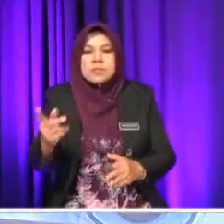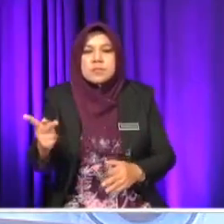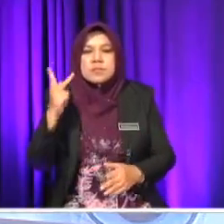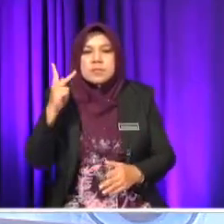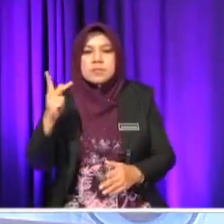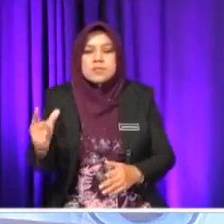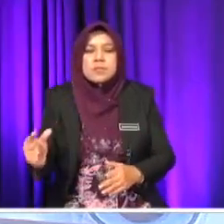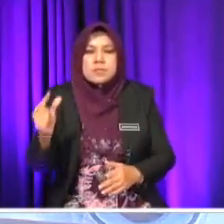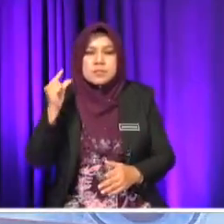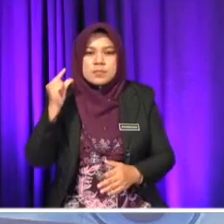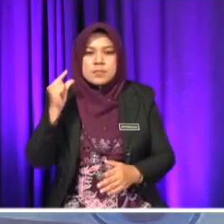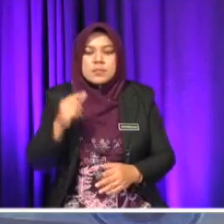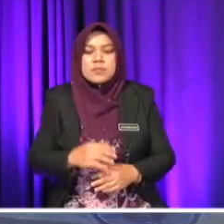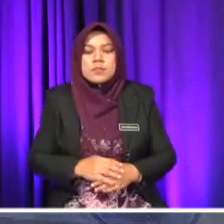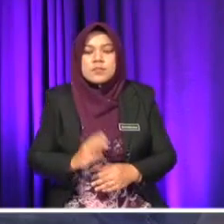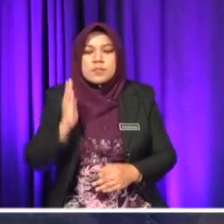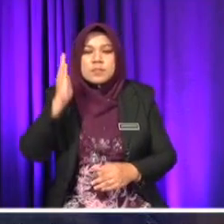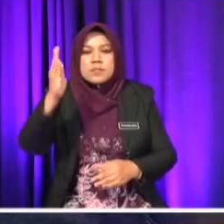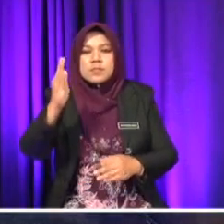perkasa Tuhan